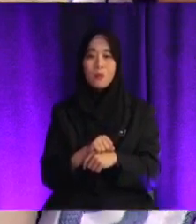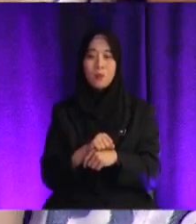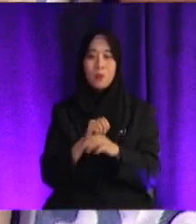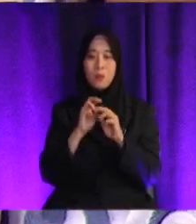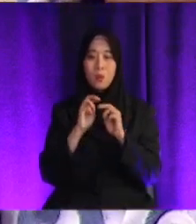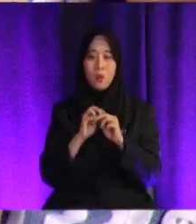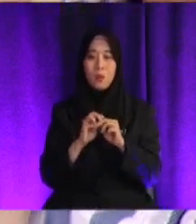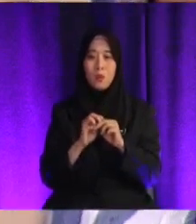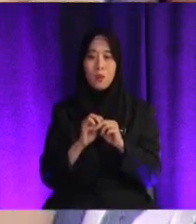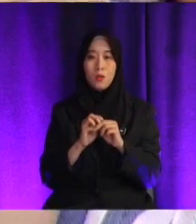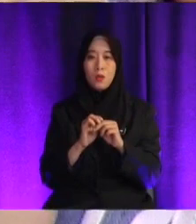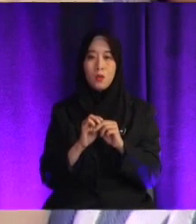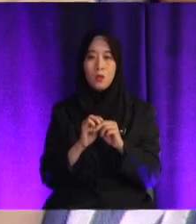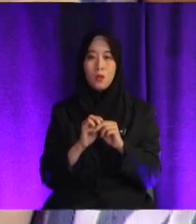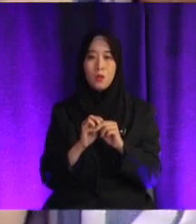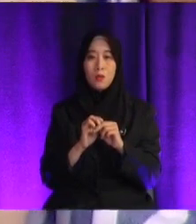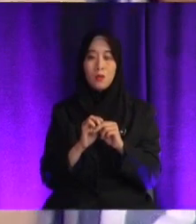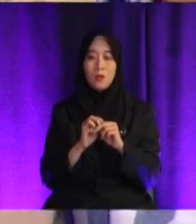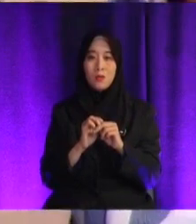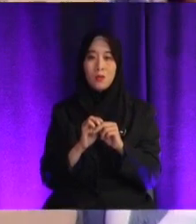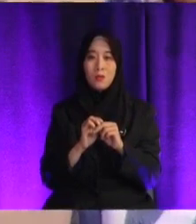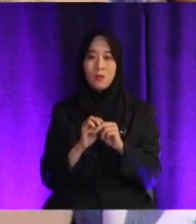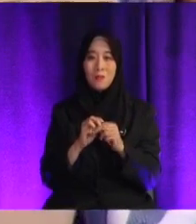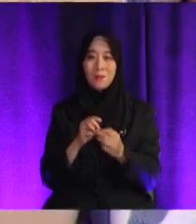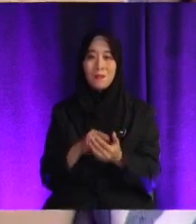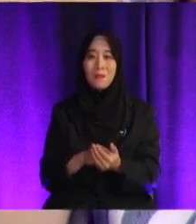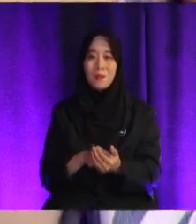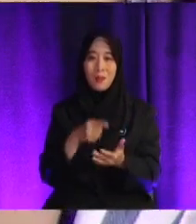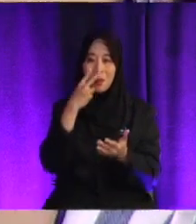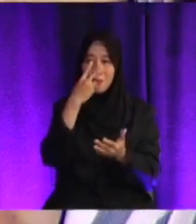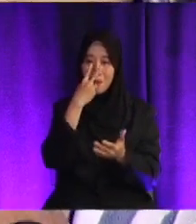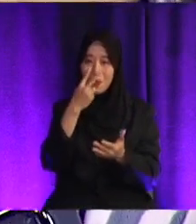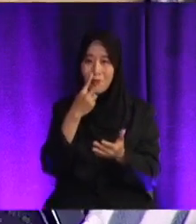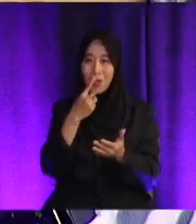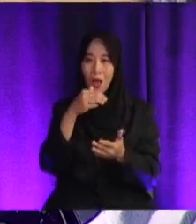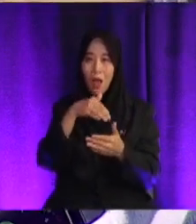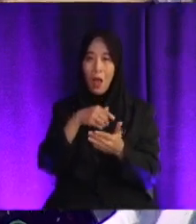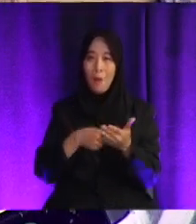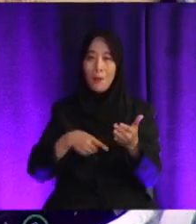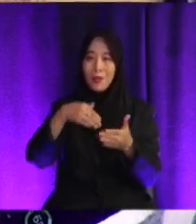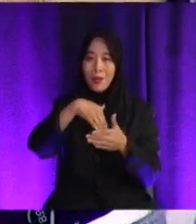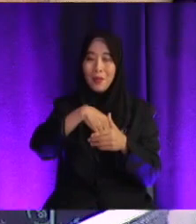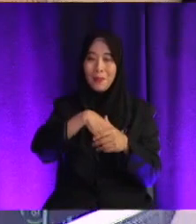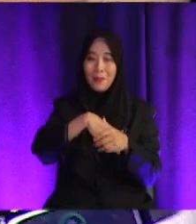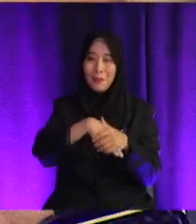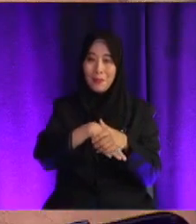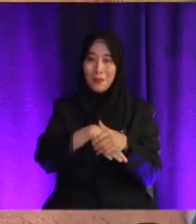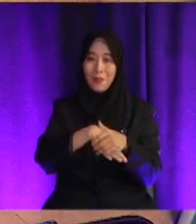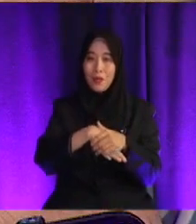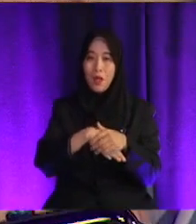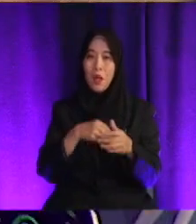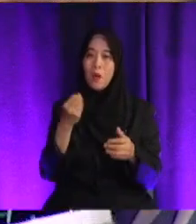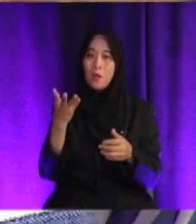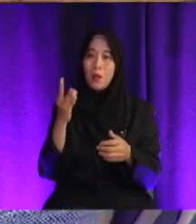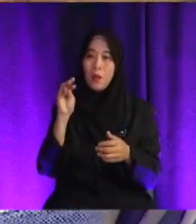Wah, cincah. Wah, tokek. Ini cikgu nampak tak? Okey, dalam tu inilah ada dia. fuse. Ini berapa M